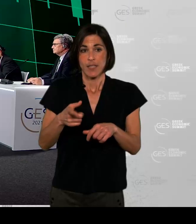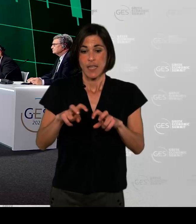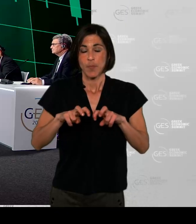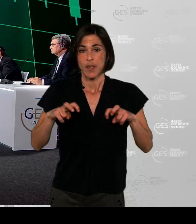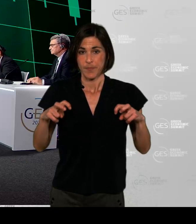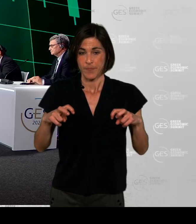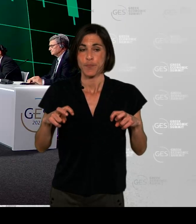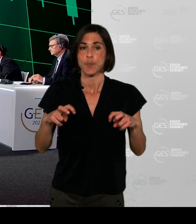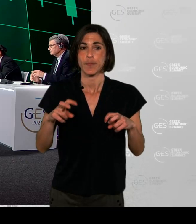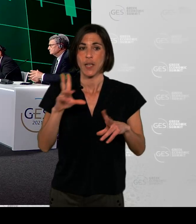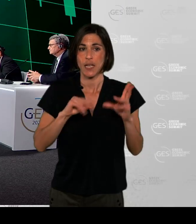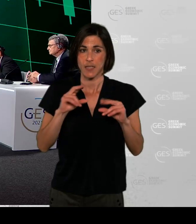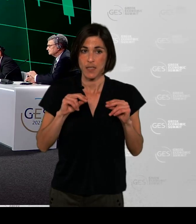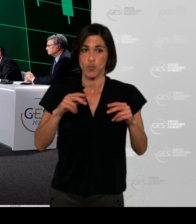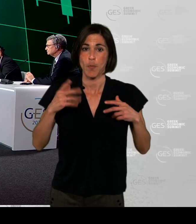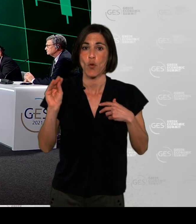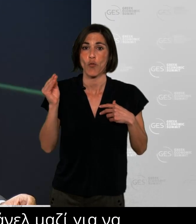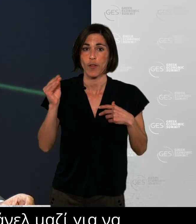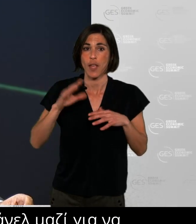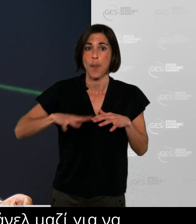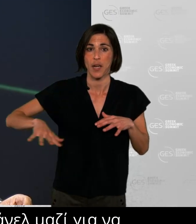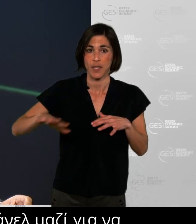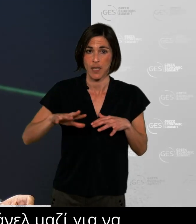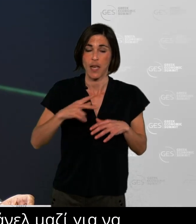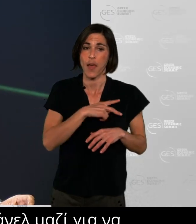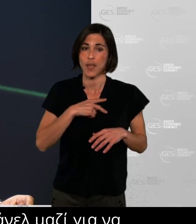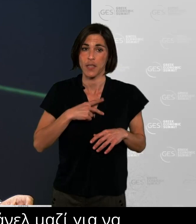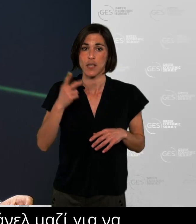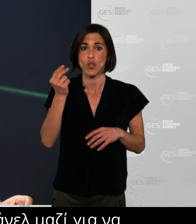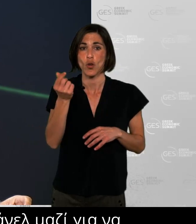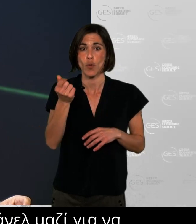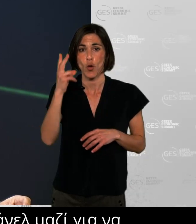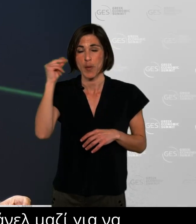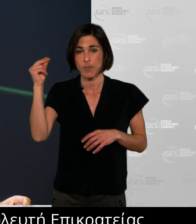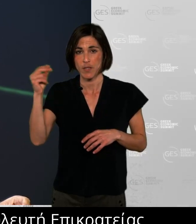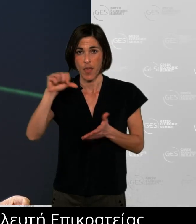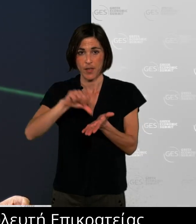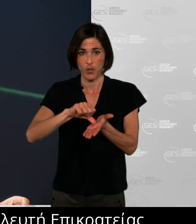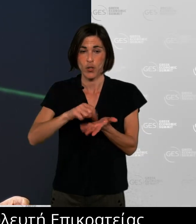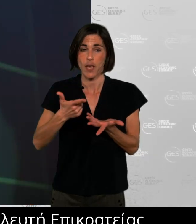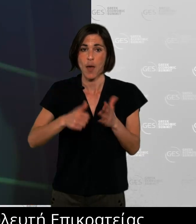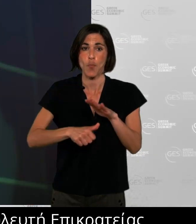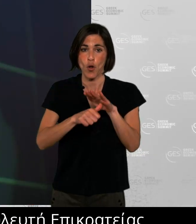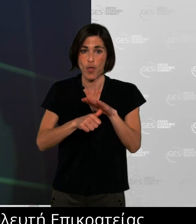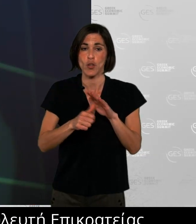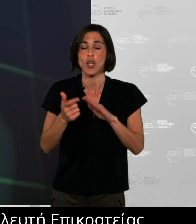τον κύριο Χρήστο Ταραντήλη, βουλευτή επικρατείας, καθηγητή στο Οικονομικό Πανεπιστήμιο Αθηνών και πρόεδρο της Επιτροπής Έρευνας Τεχνολογίας